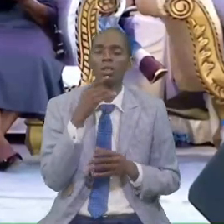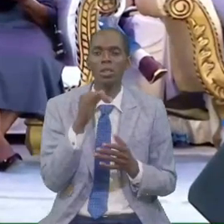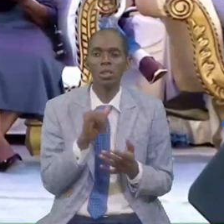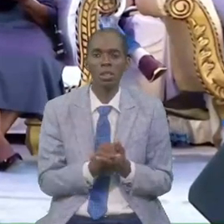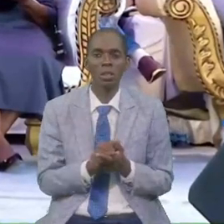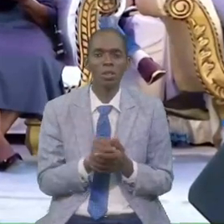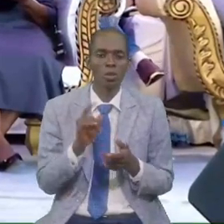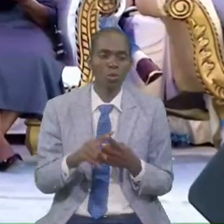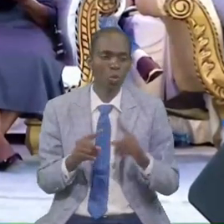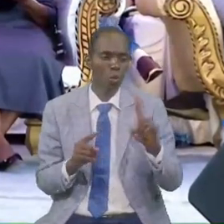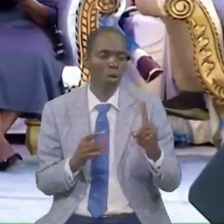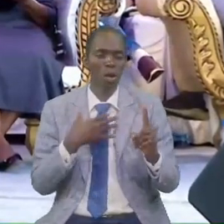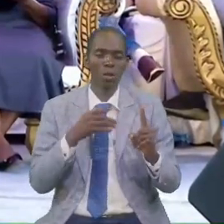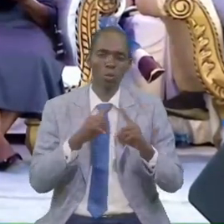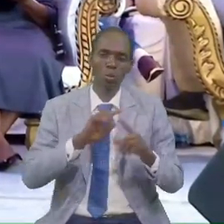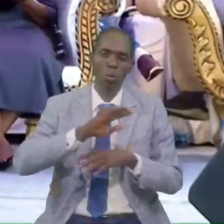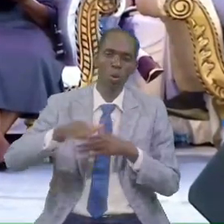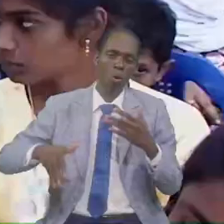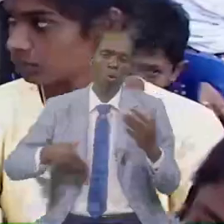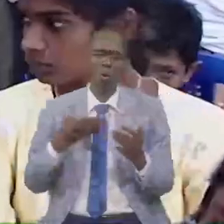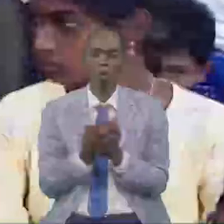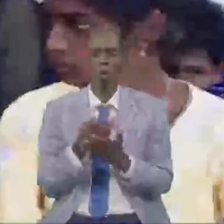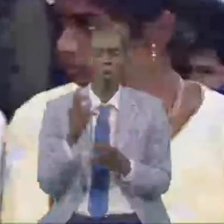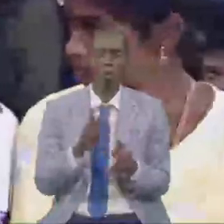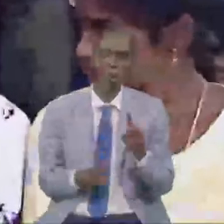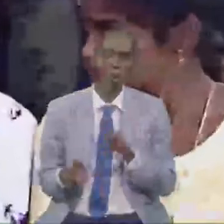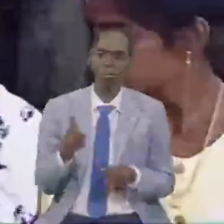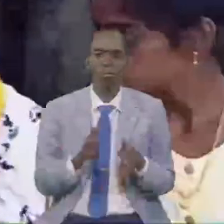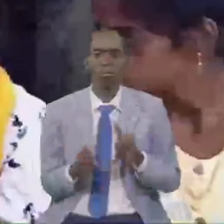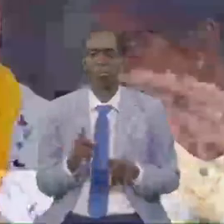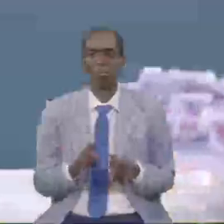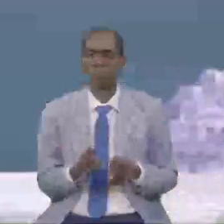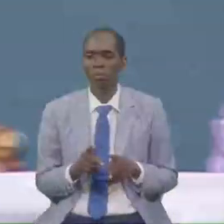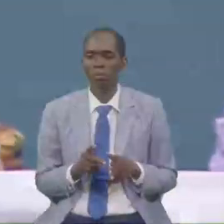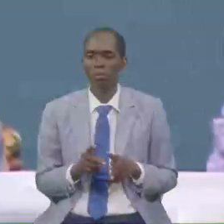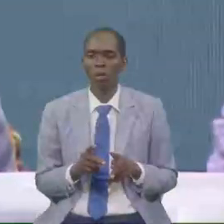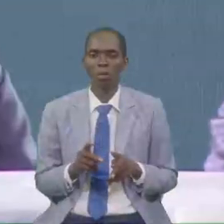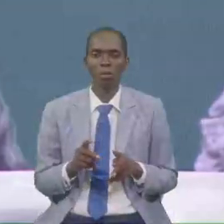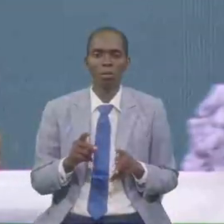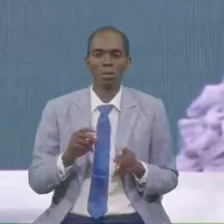Mais Dieu dit à Paul et à tout un chacun,